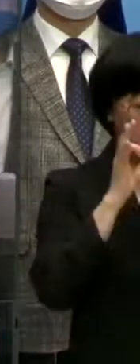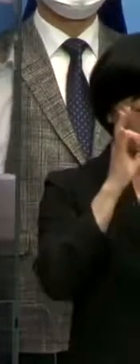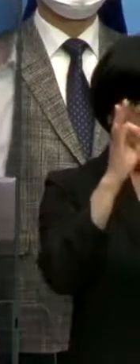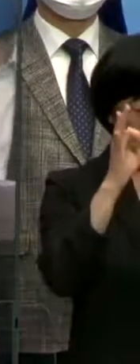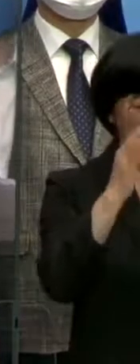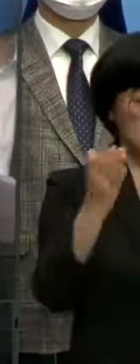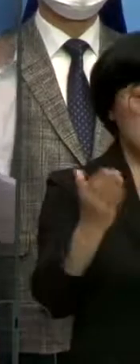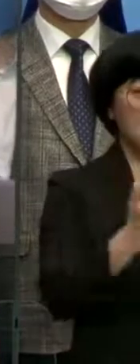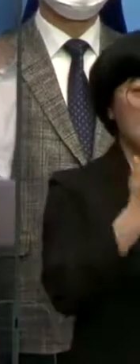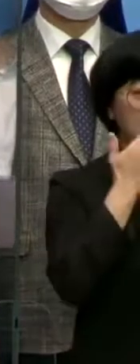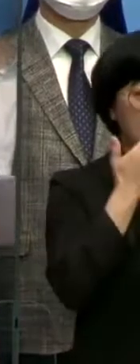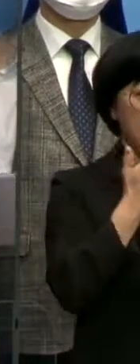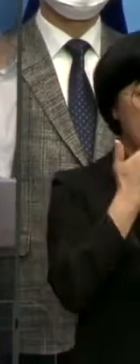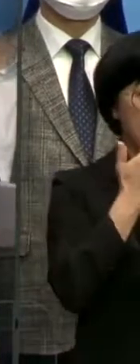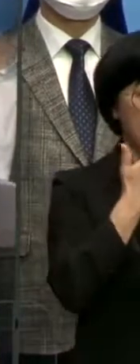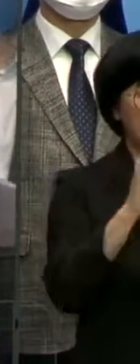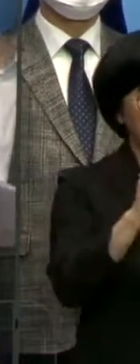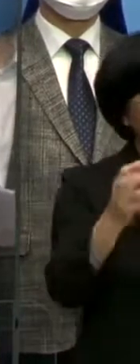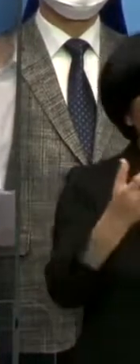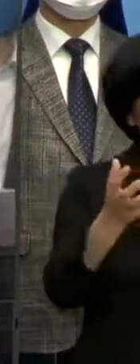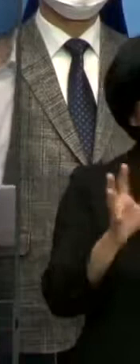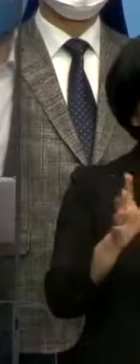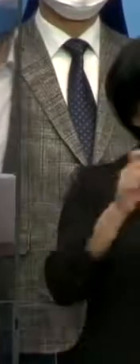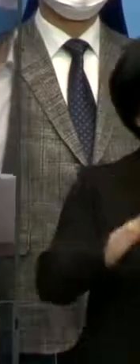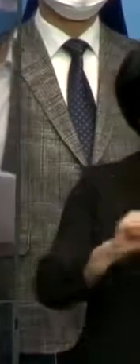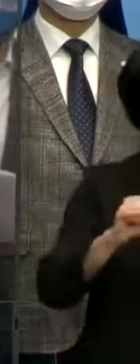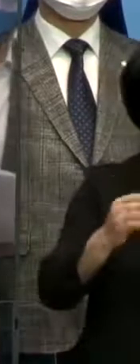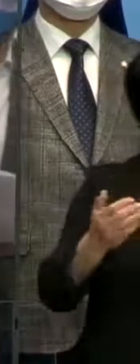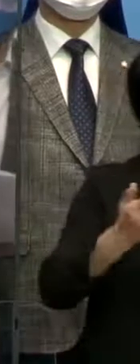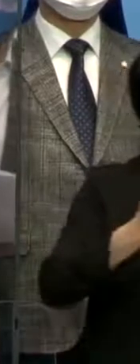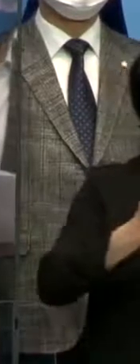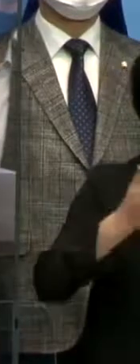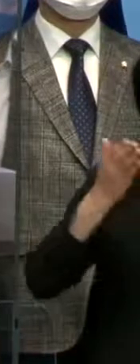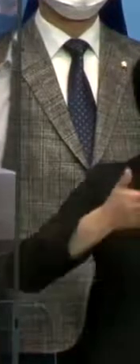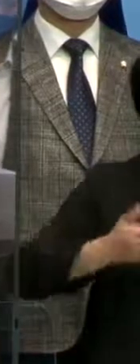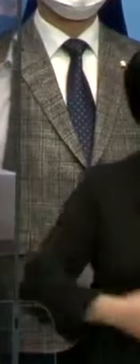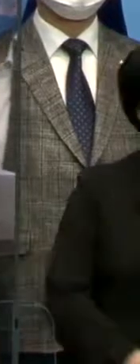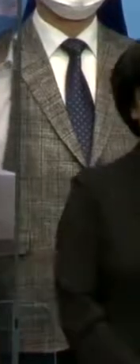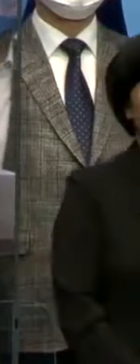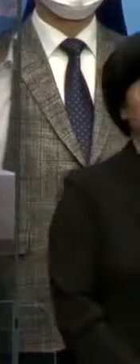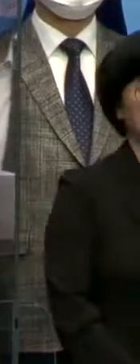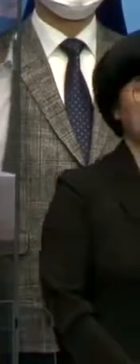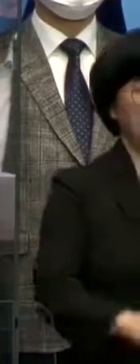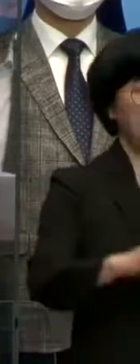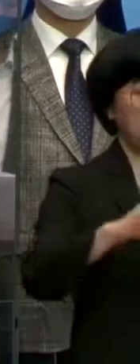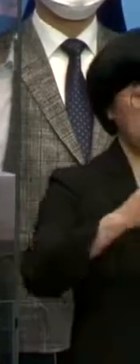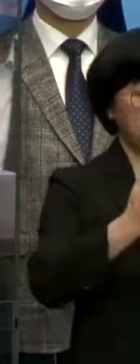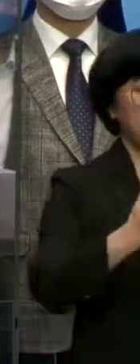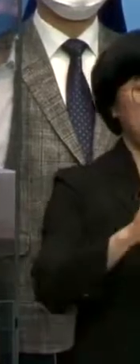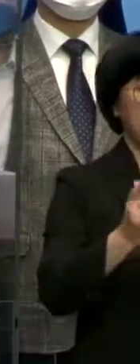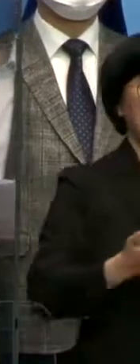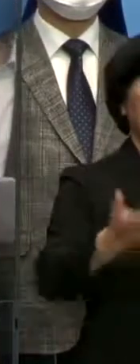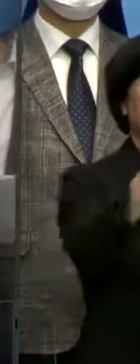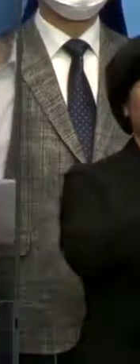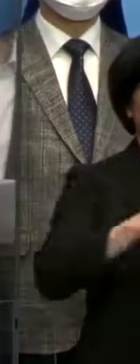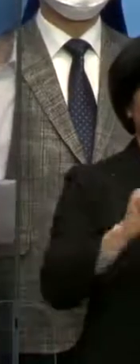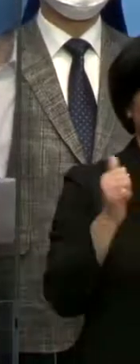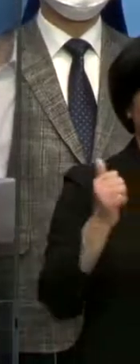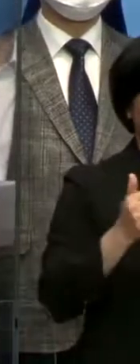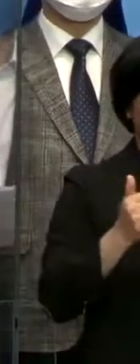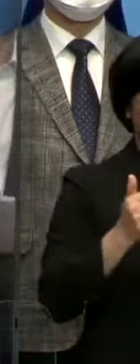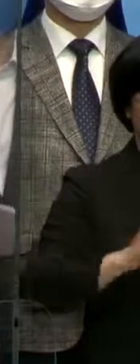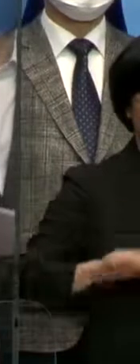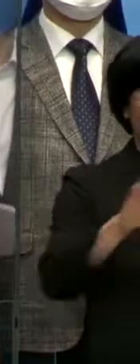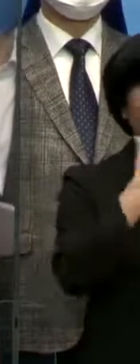제대로 일을 할 수 있도록 야당의 적극적인 협조를 요청합니다. 국민 여러분께서도 국회가